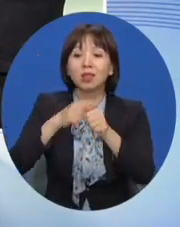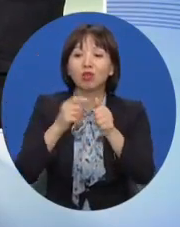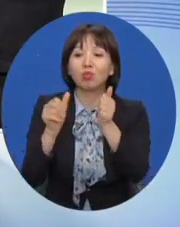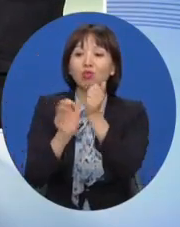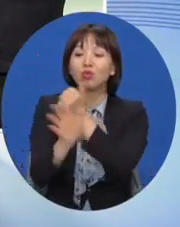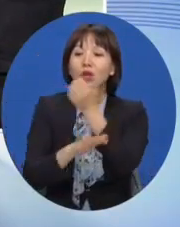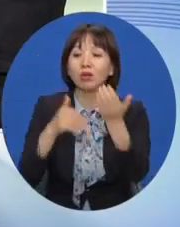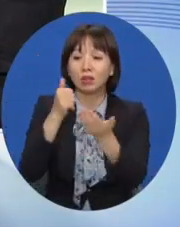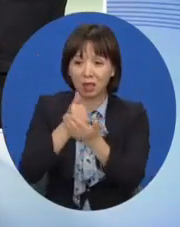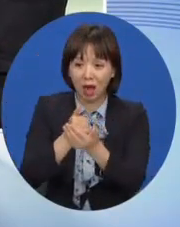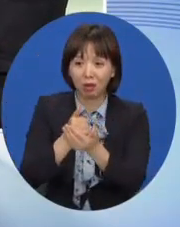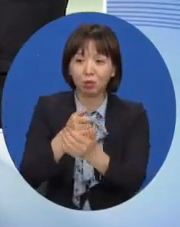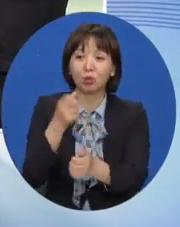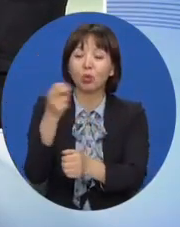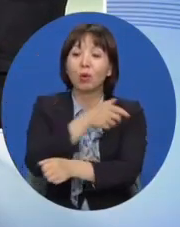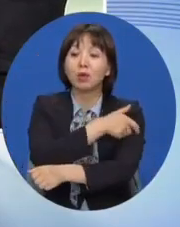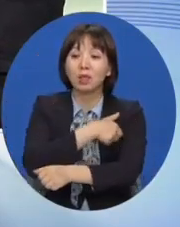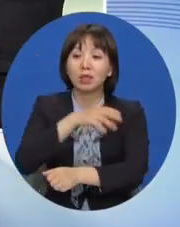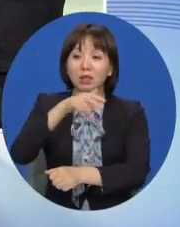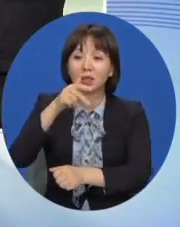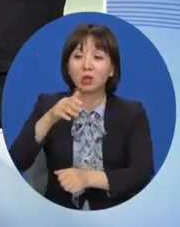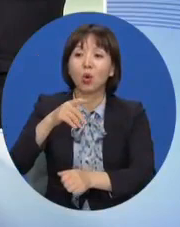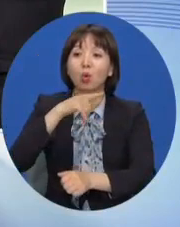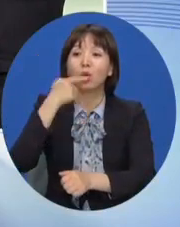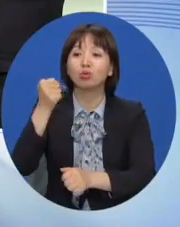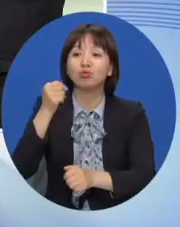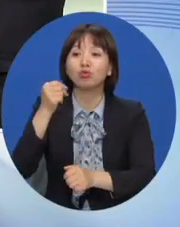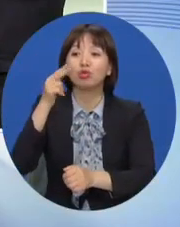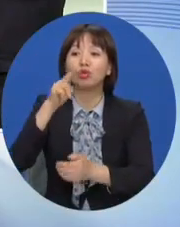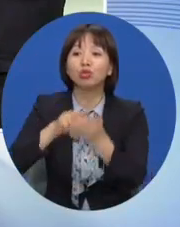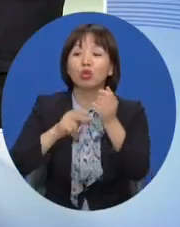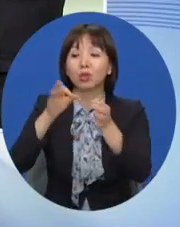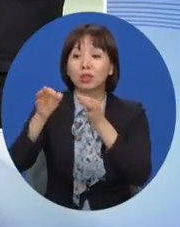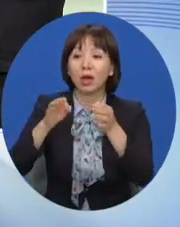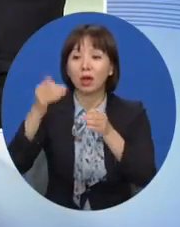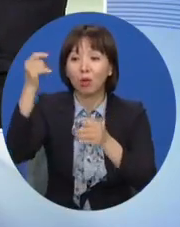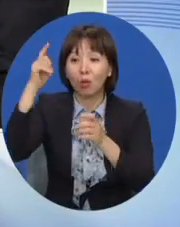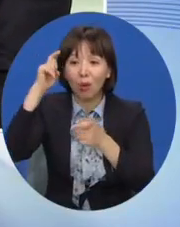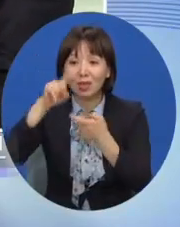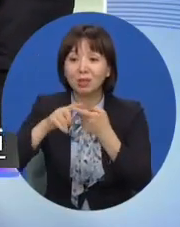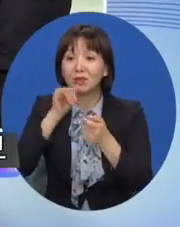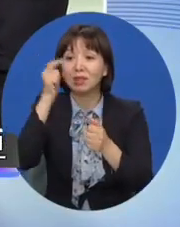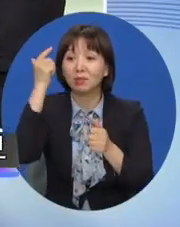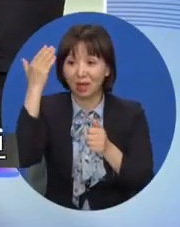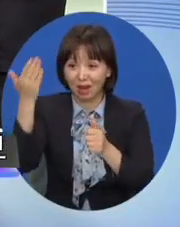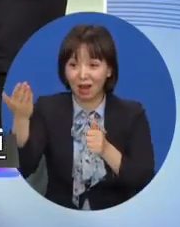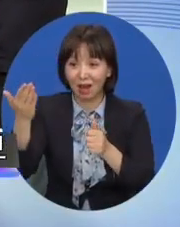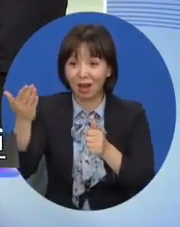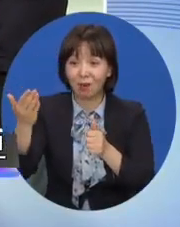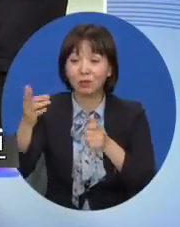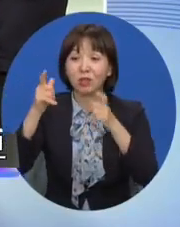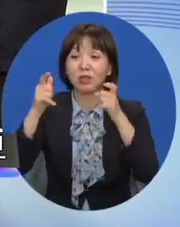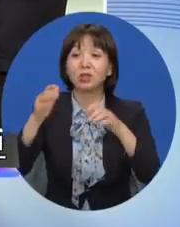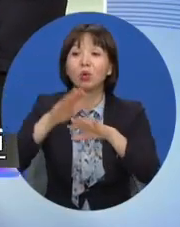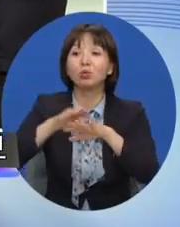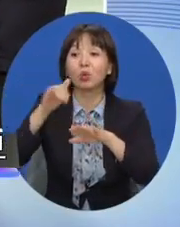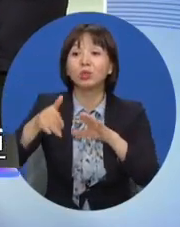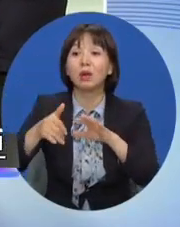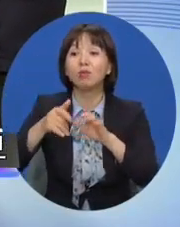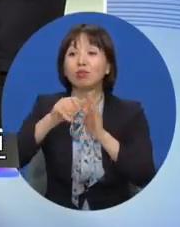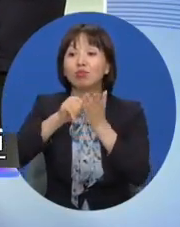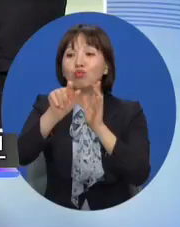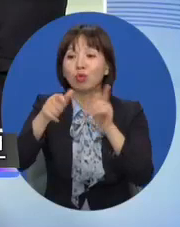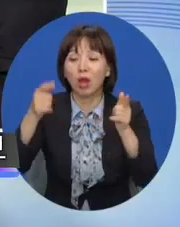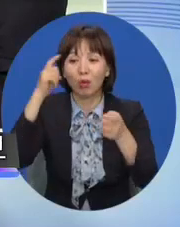한국고추산업회 이사입니다. 제천 고추유통시장에 관심이 있으십니까? 안동 고추시장 가봤습니까? 자, 시간이 된 것 같습니다. 지역 농산물에 관심이 우리 시장이